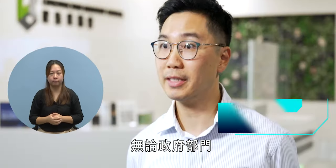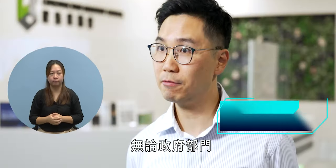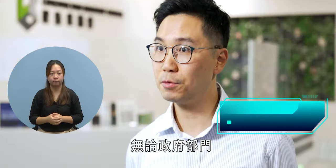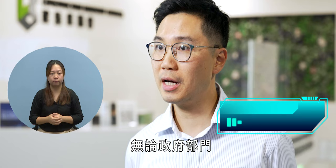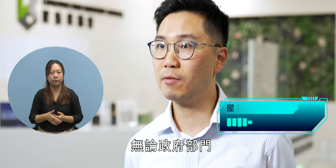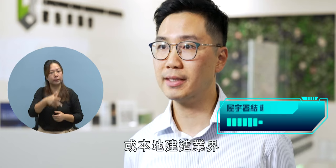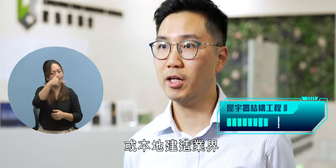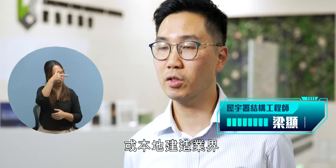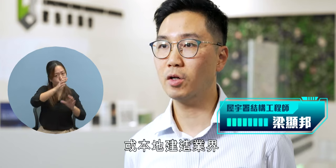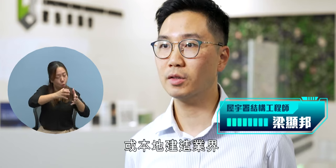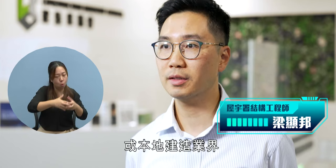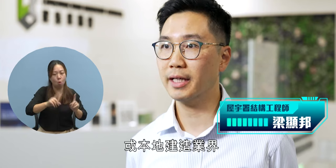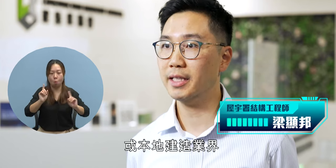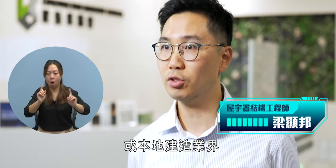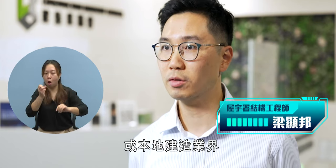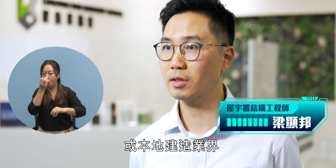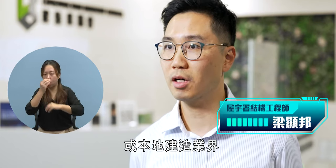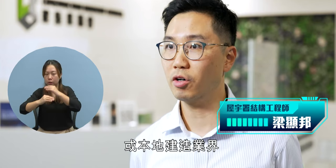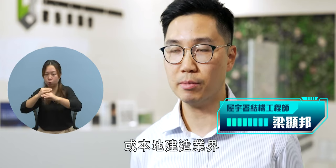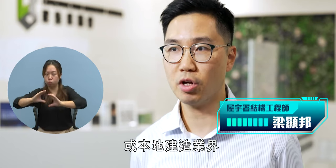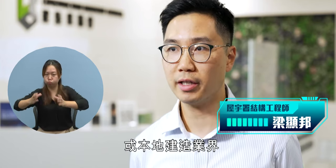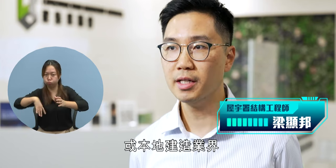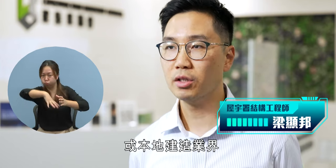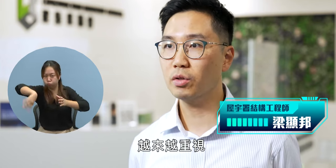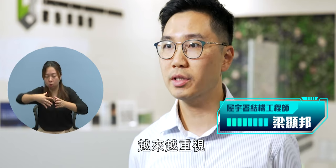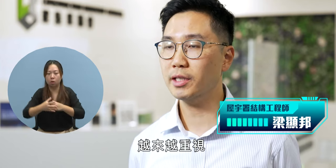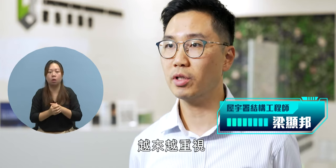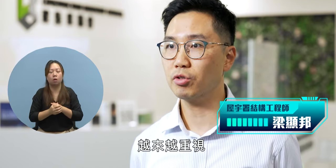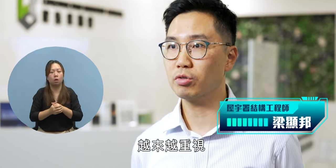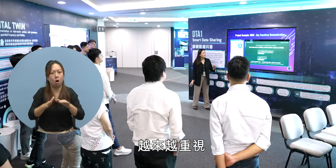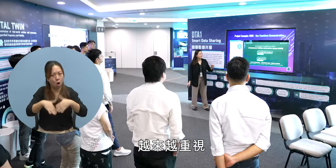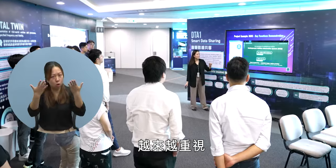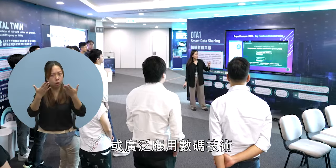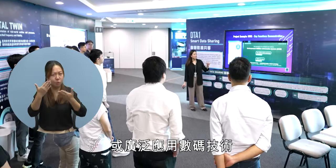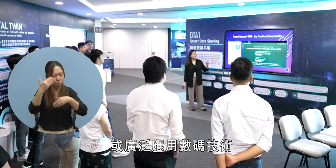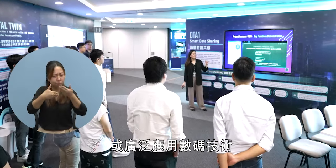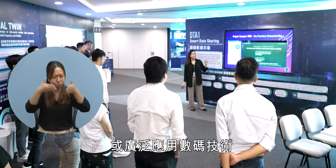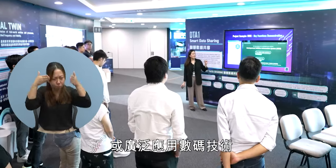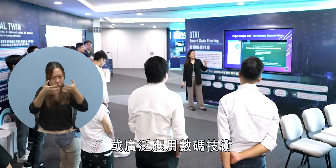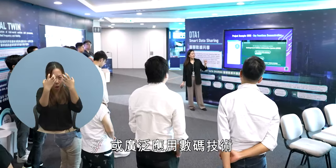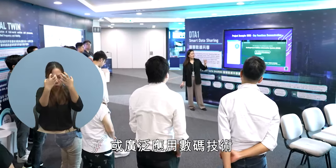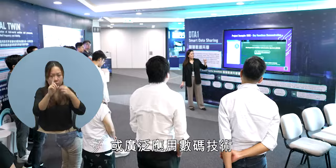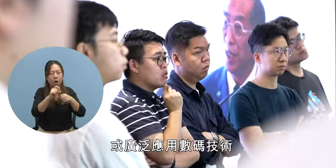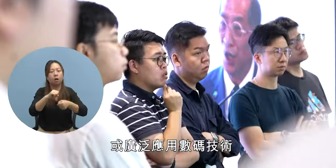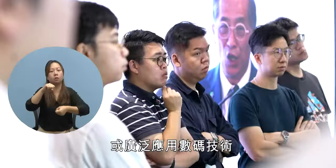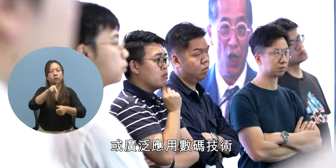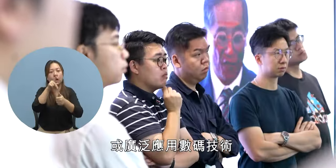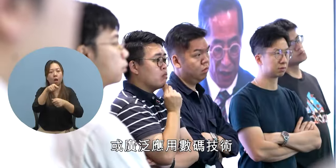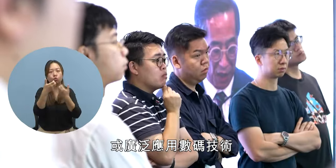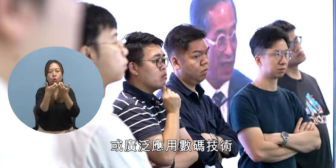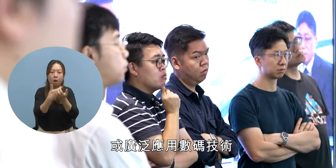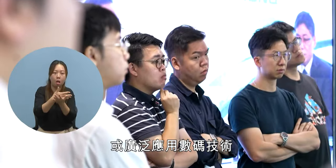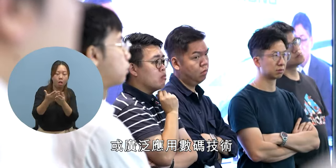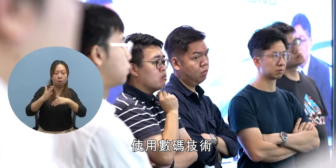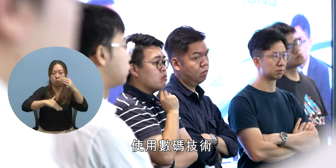无论政府啊，或者香港嘅建筑行業上都開始越來越重視，或者慢慢廣泛應用這些數